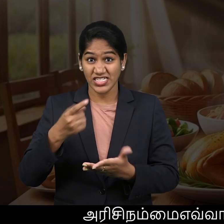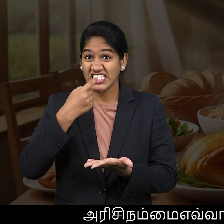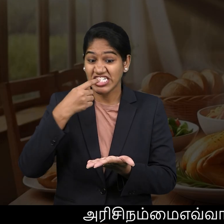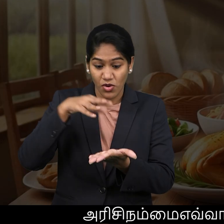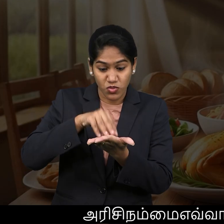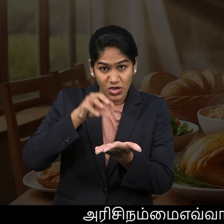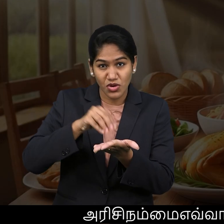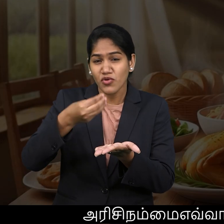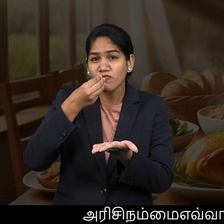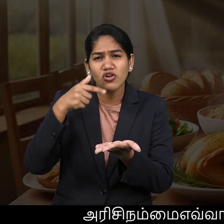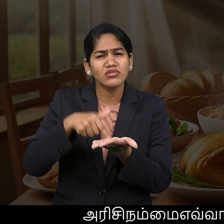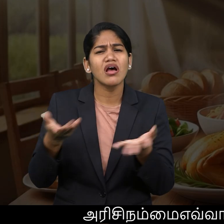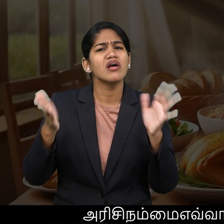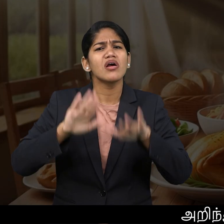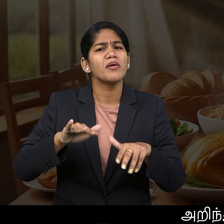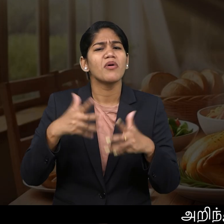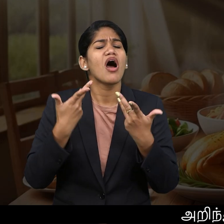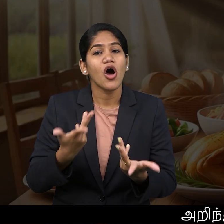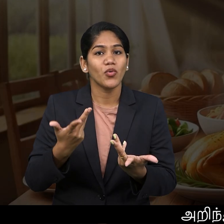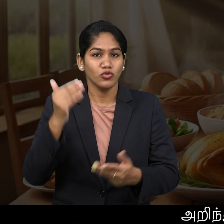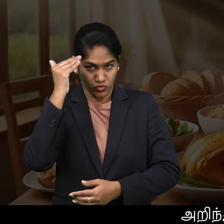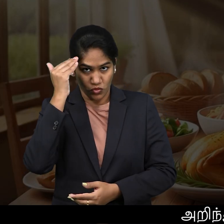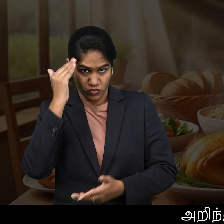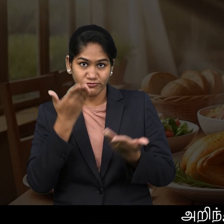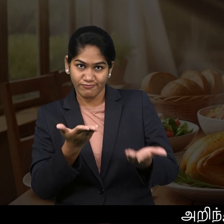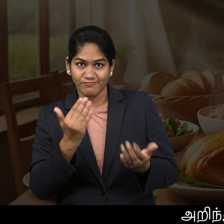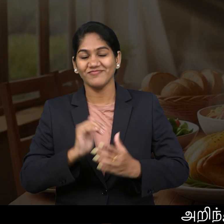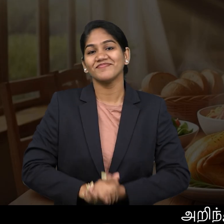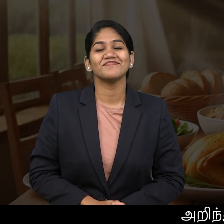அரிசி நம்மை எவ்வாறு சென்றடைகிறது என்பதையும் அறிந்து கொள்வீர்கள்.